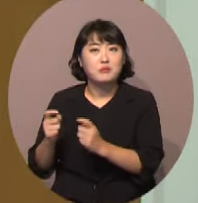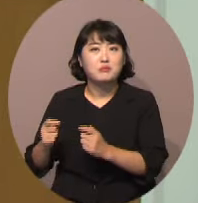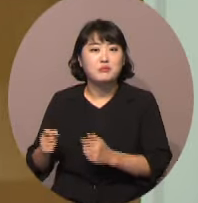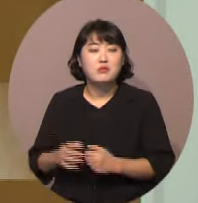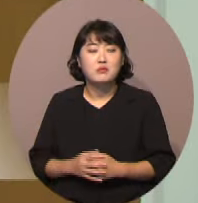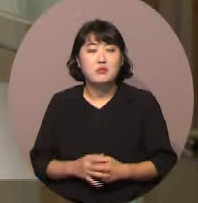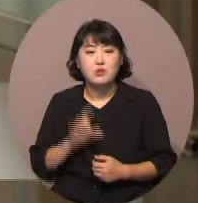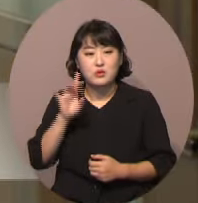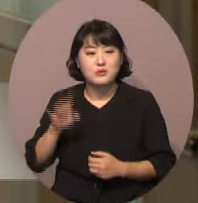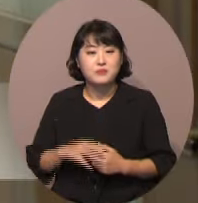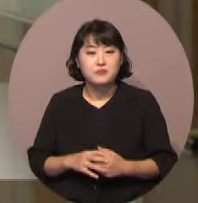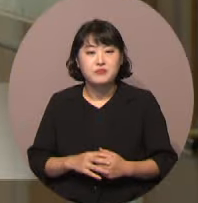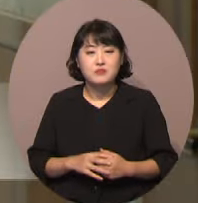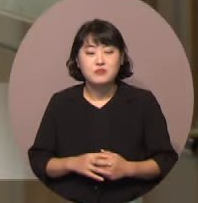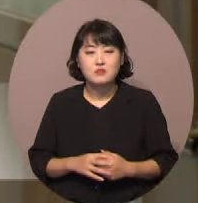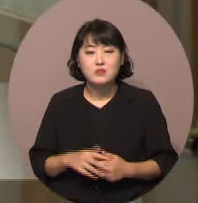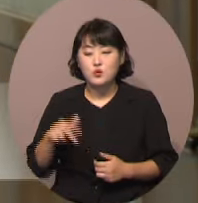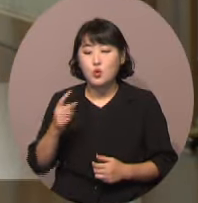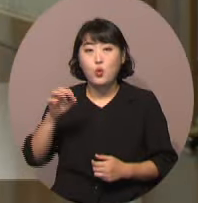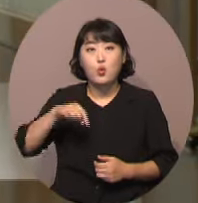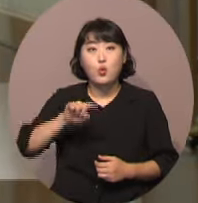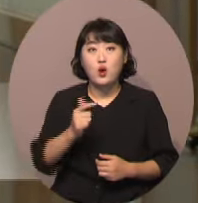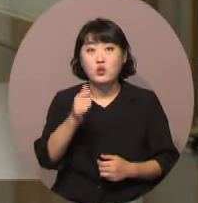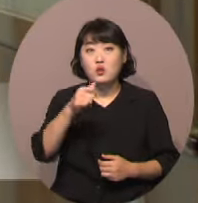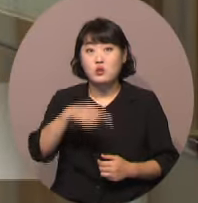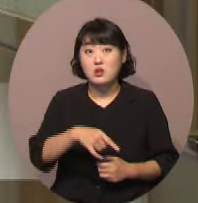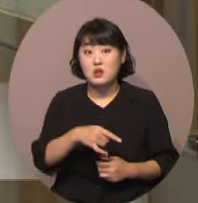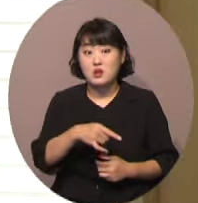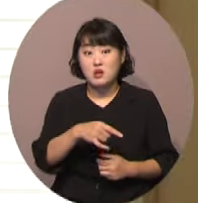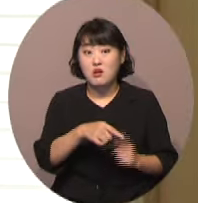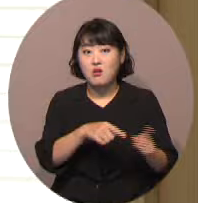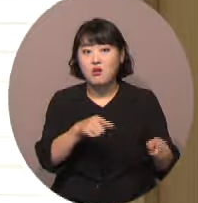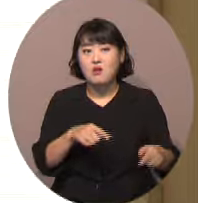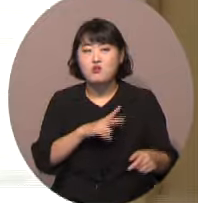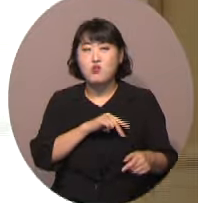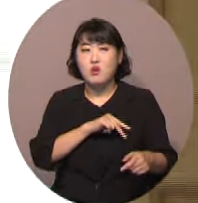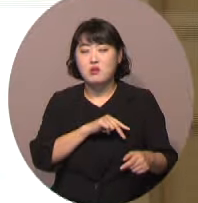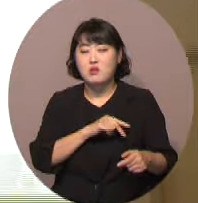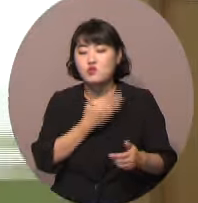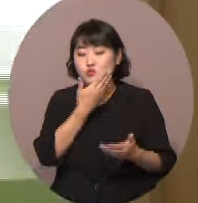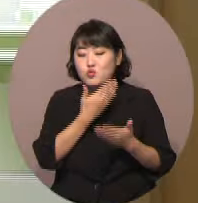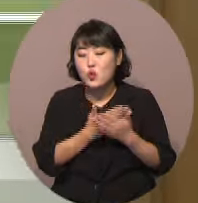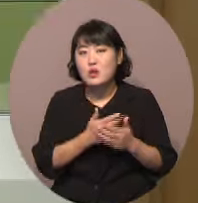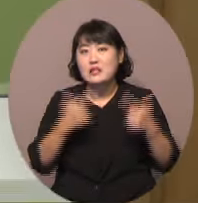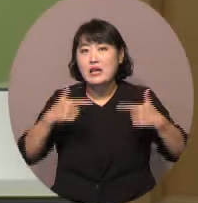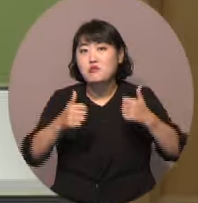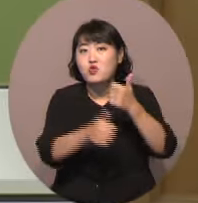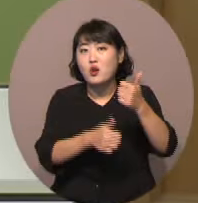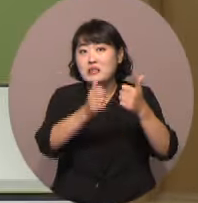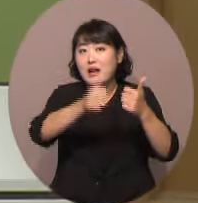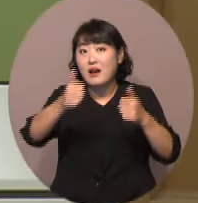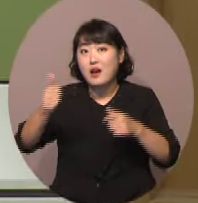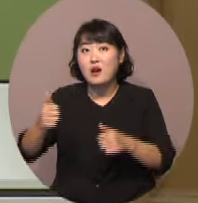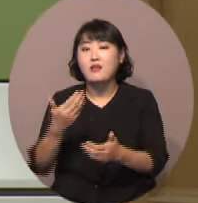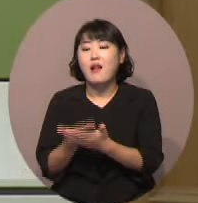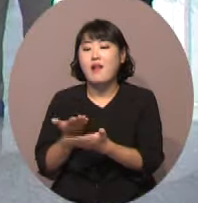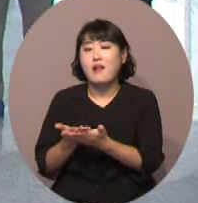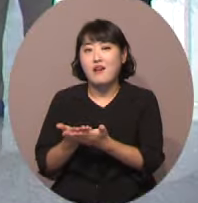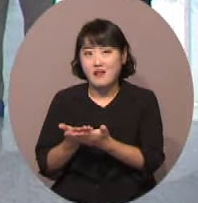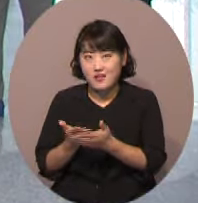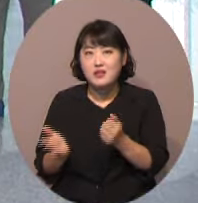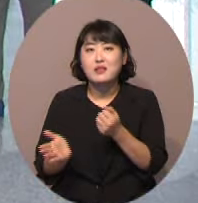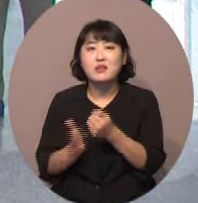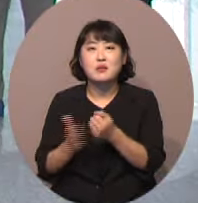국민임 의원총회에서 조원 후부 지파들이 핵심 상임위원장 자리를 요구하며 본회의가 파행을 빚은